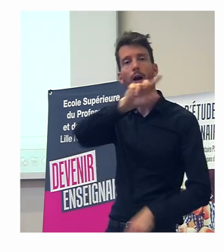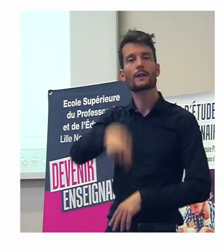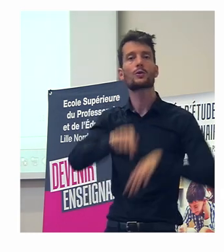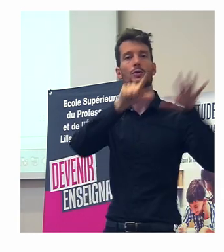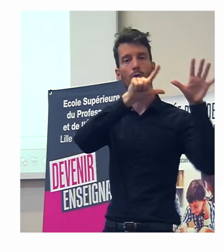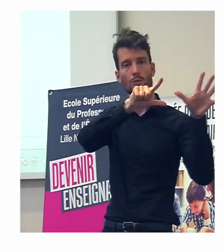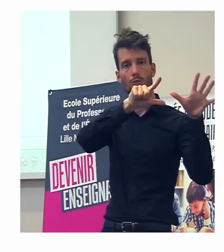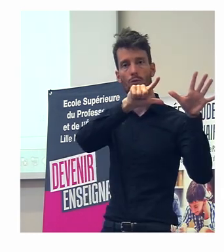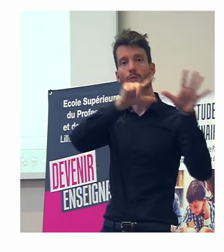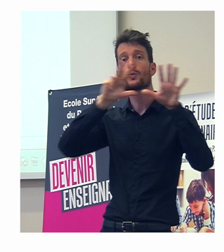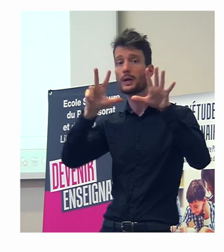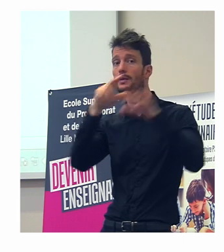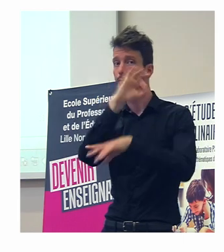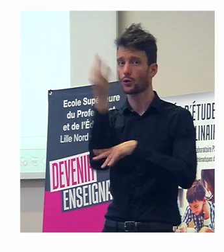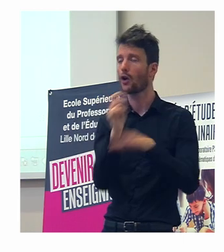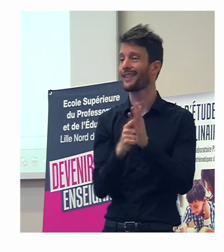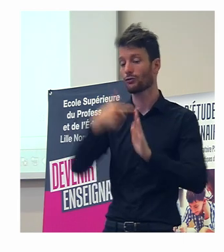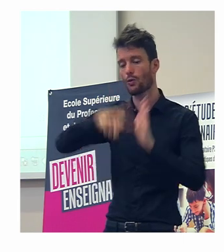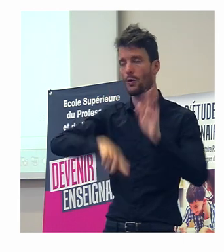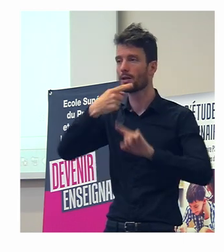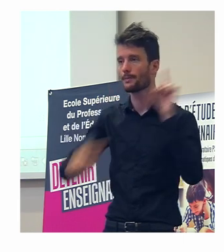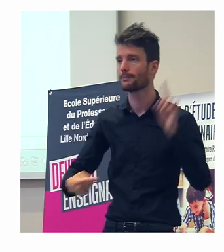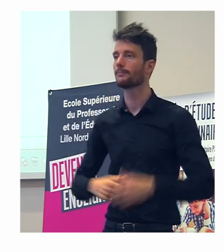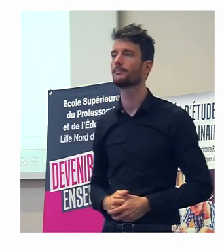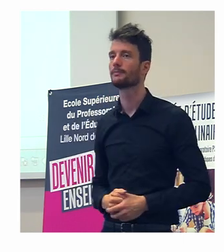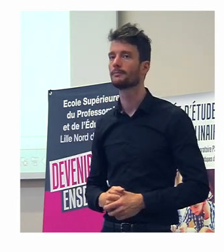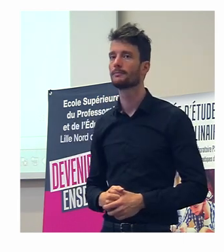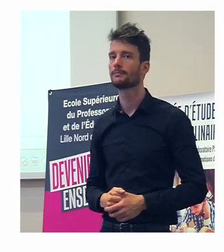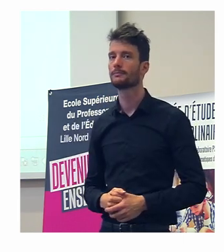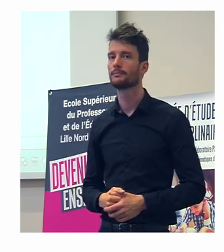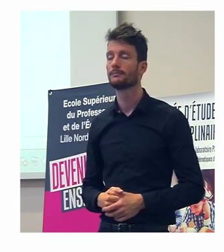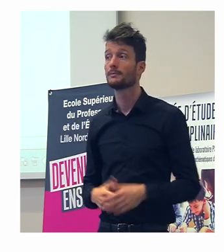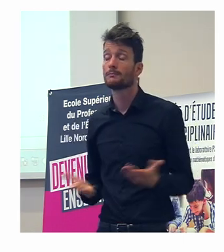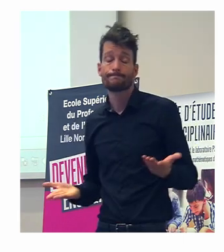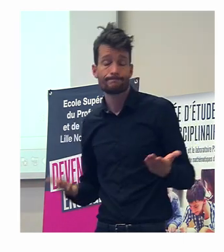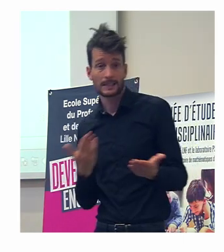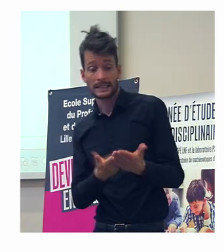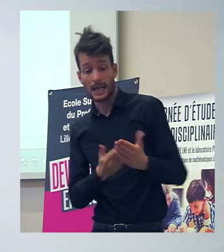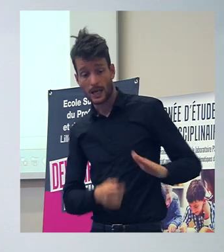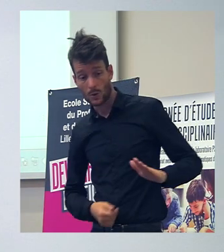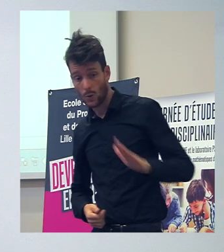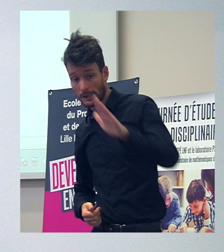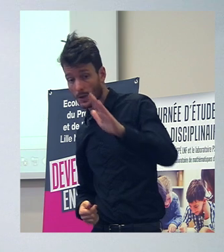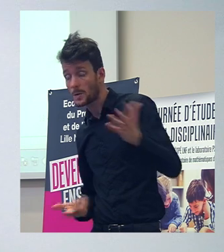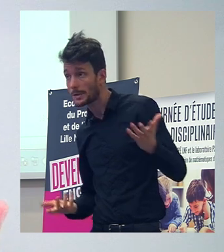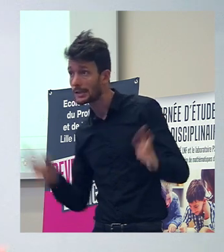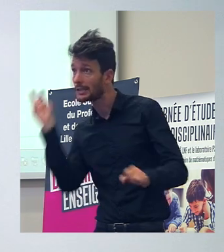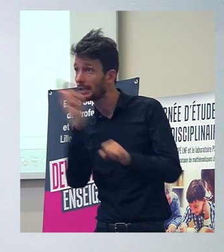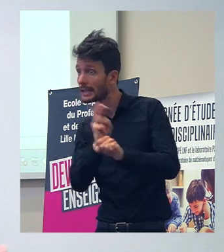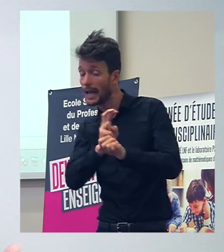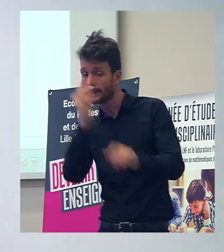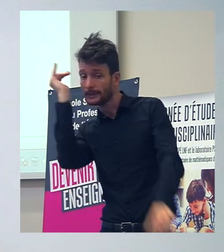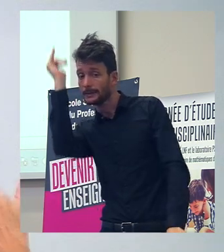3,78% en 2 mois et demi. Alors je ne sais pas si cette croissance est maintenue dans le